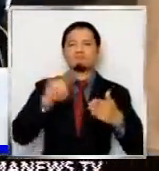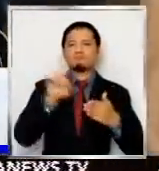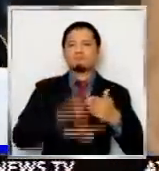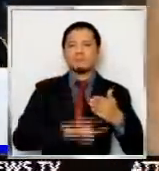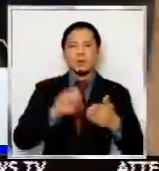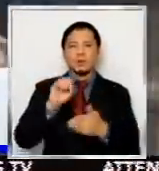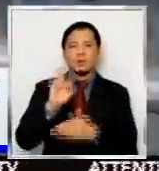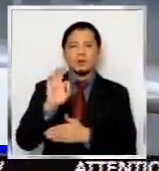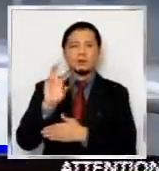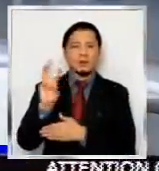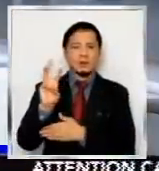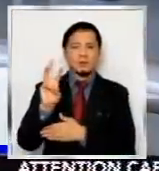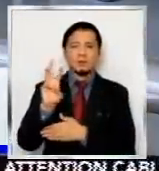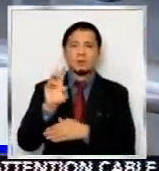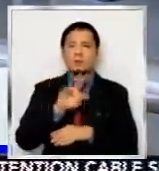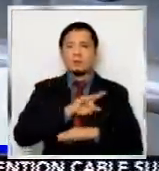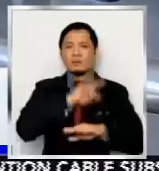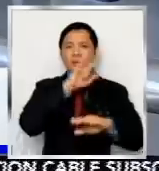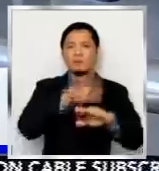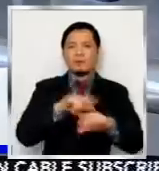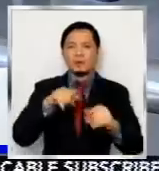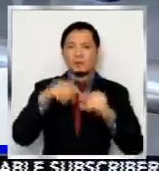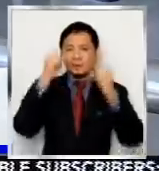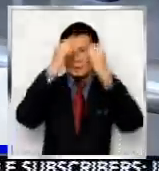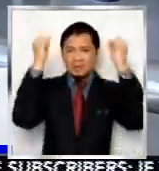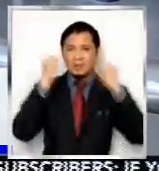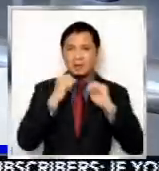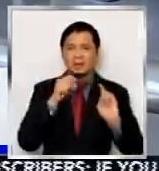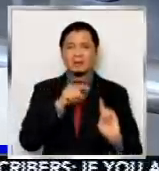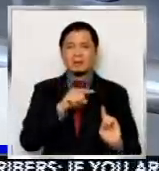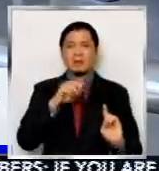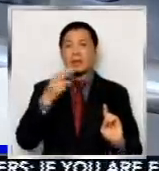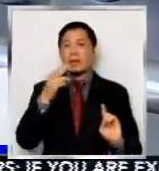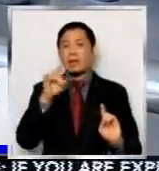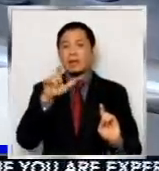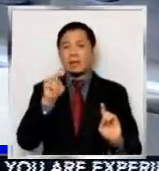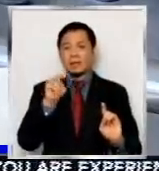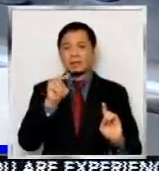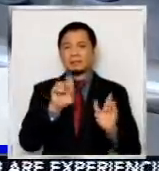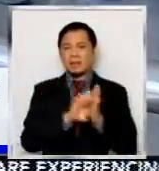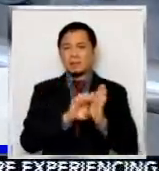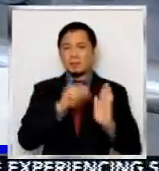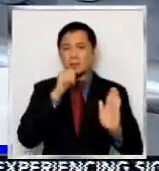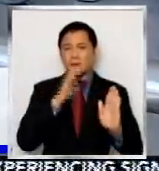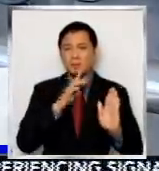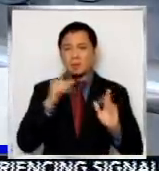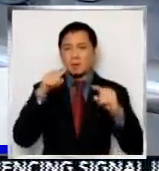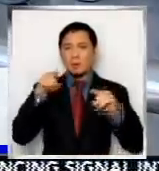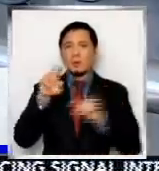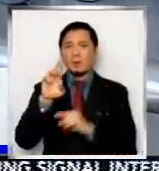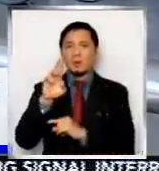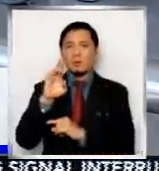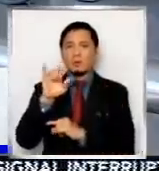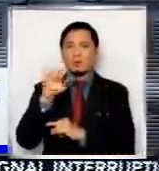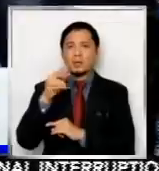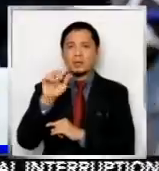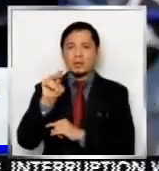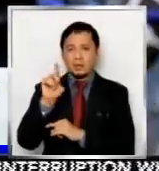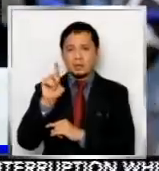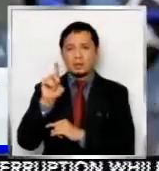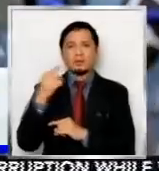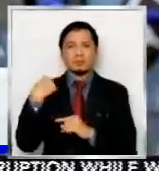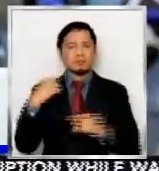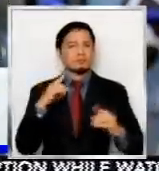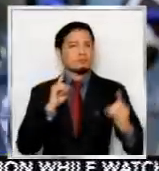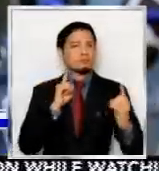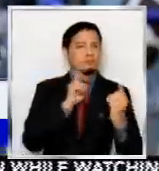sa Saudi Arabia. Si Helen na papunta sanang Riyadh, nasa pila na raw sa check-in nang malamang dituloy ang kanyang flight.